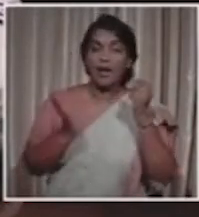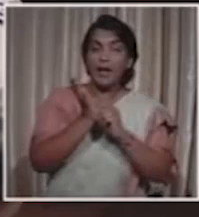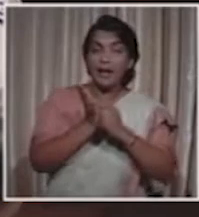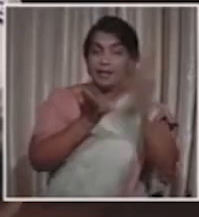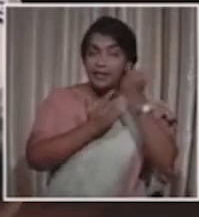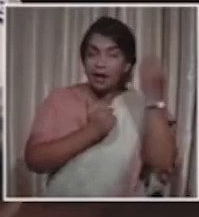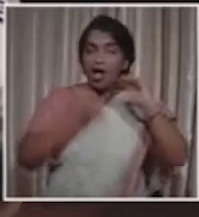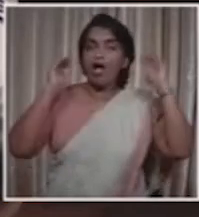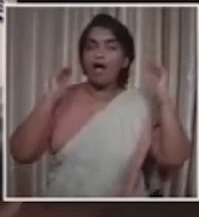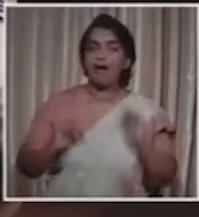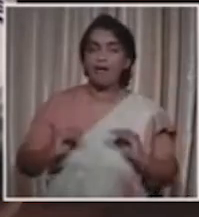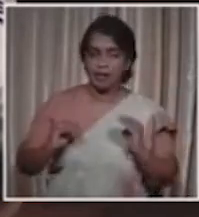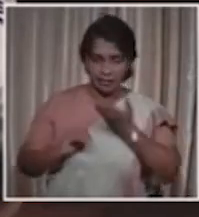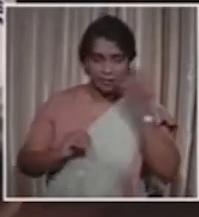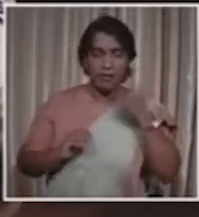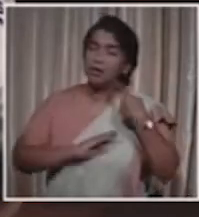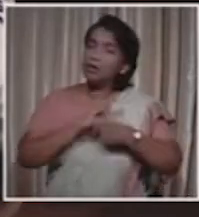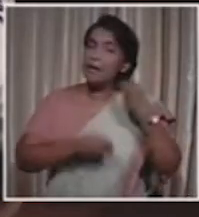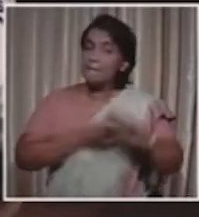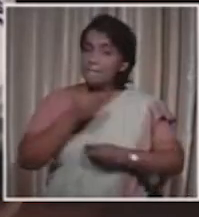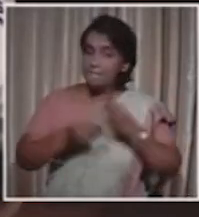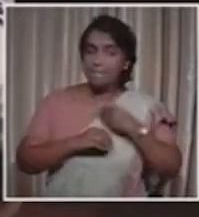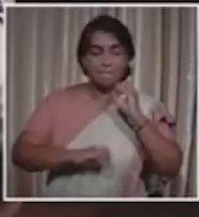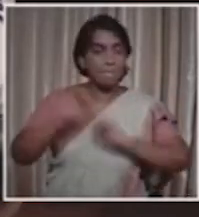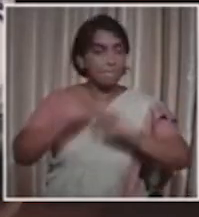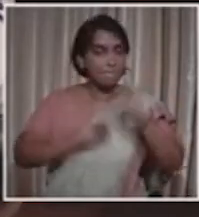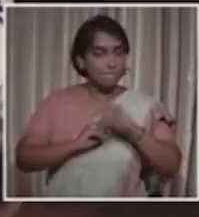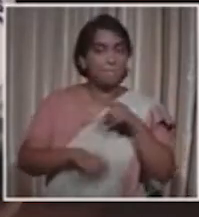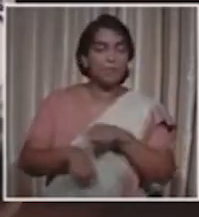කරන්න දලදේශීය නිෂ්පාදිතයේ ප්‍රතිශතයක් හැටියට